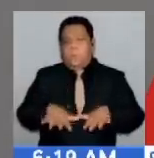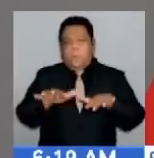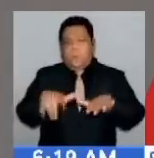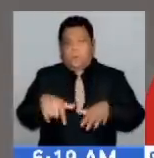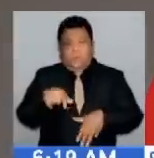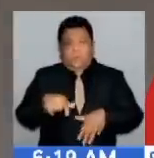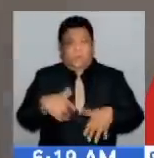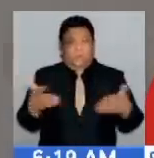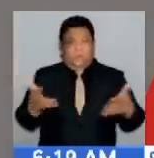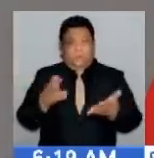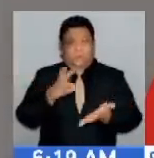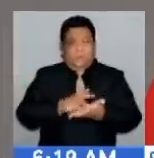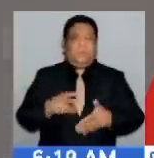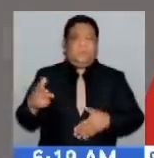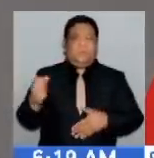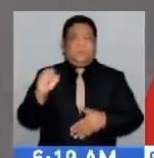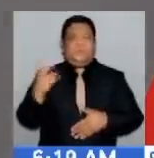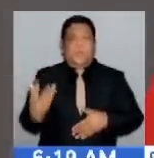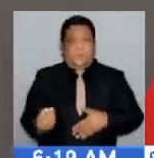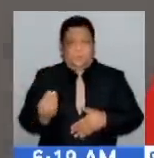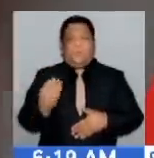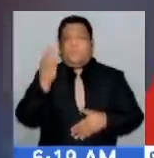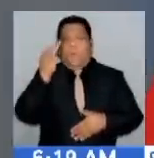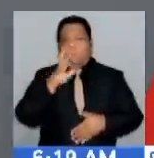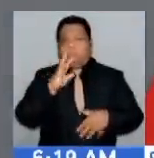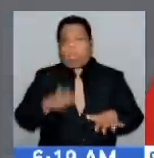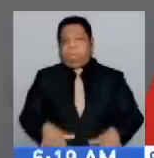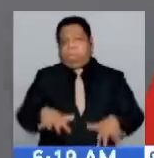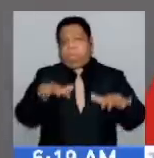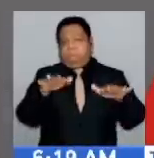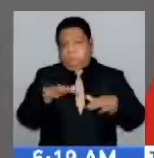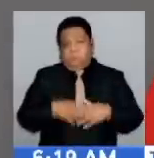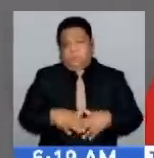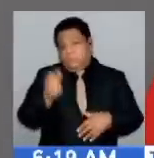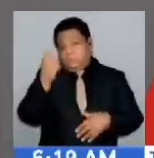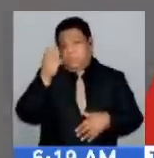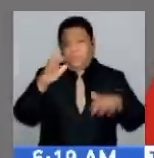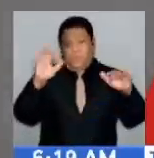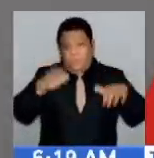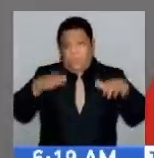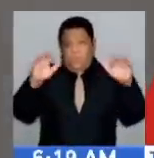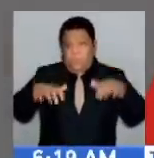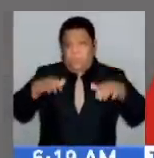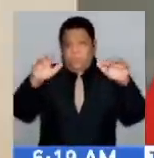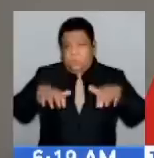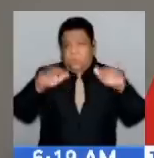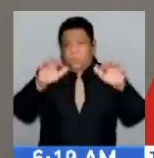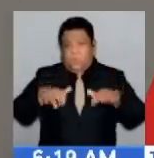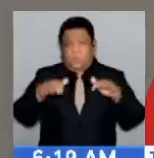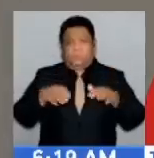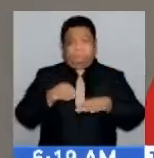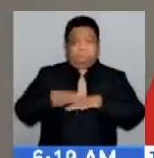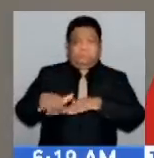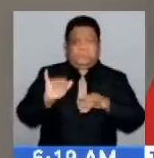City matapos malubog sa baha. Epekto ito ng halos walang tigil na pag-ulan sa lugar na epekto ng low pressure area.